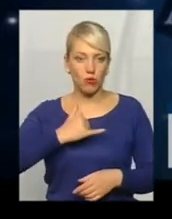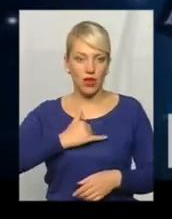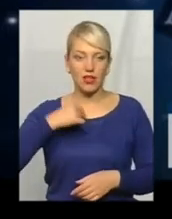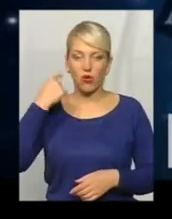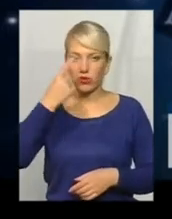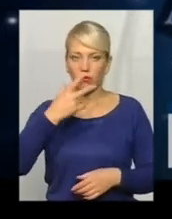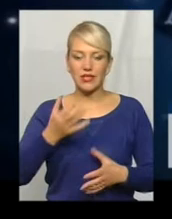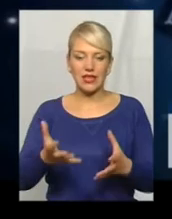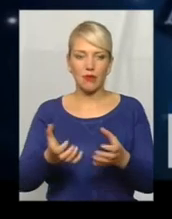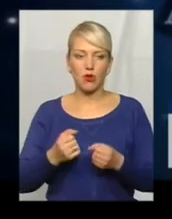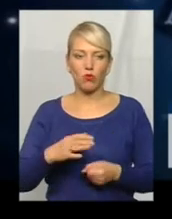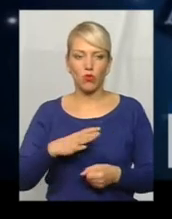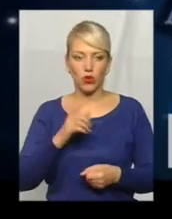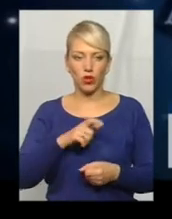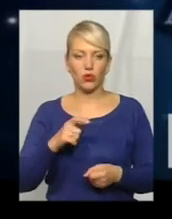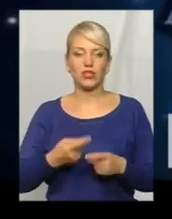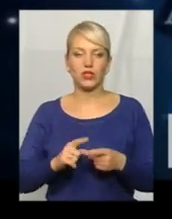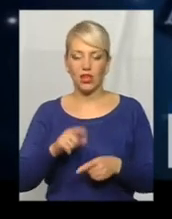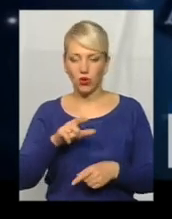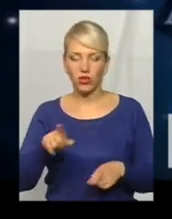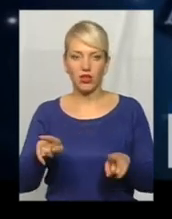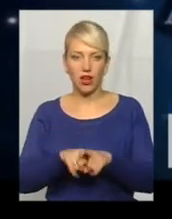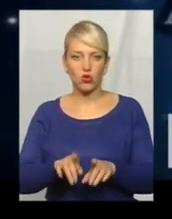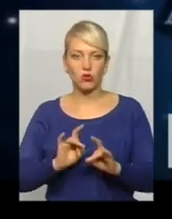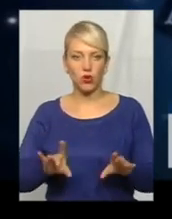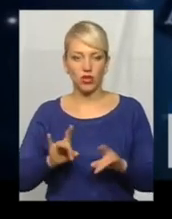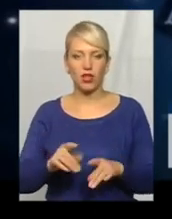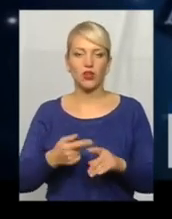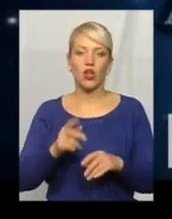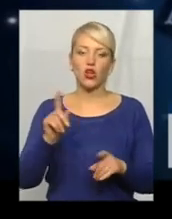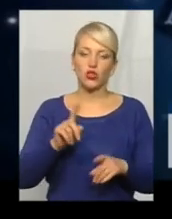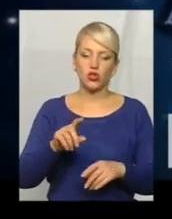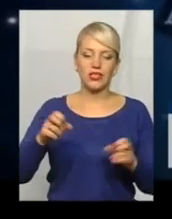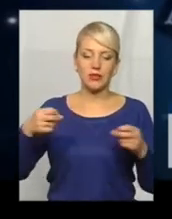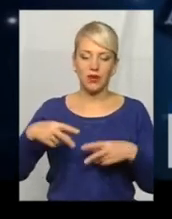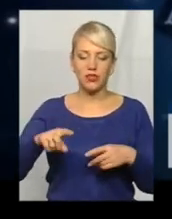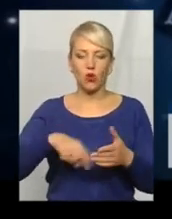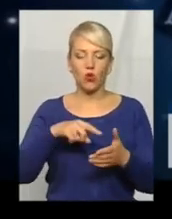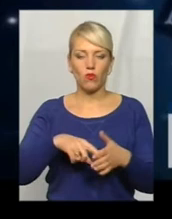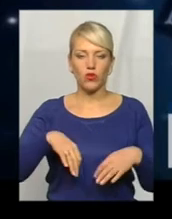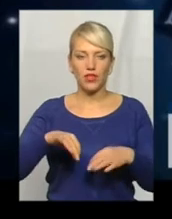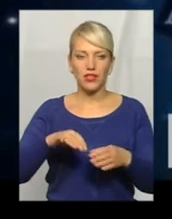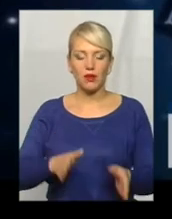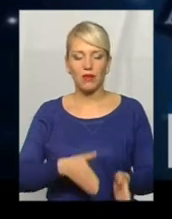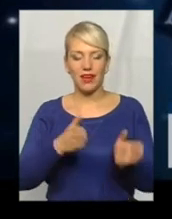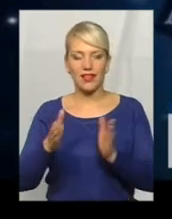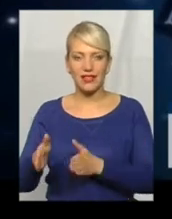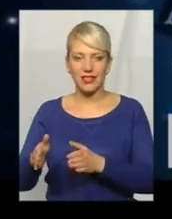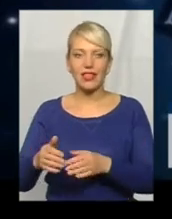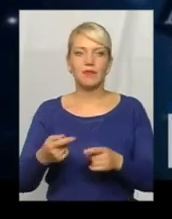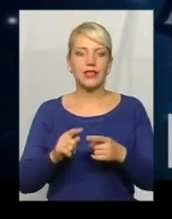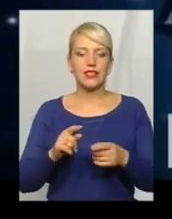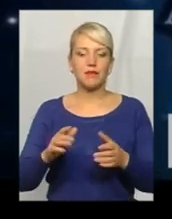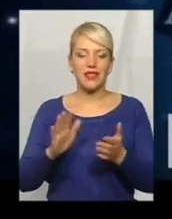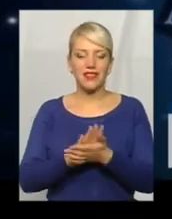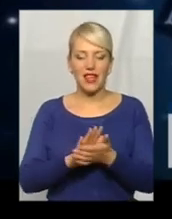особисто на прийомі були люди. І люди мені теж пояснюють, що от спецкомунтранс переніс сміттєвий майданчик з